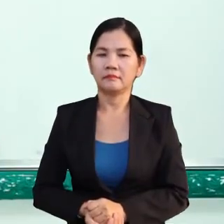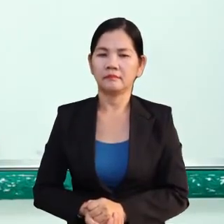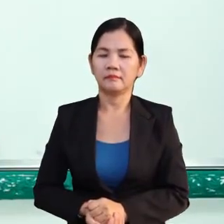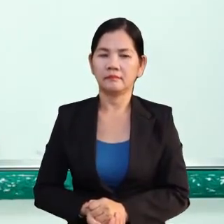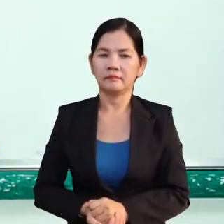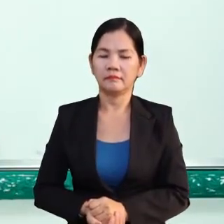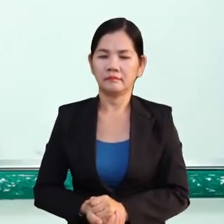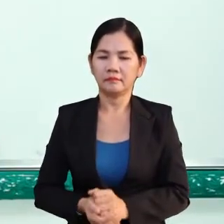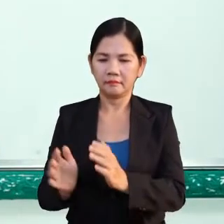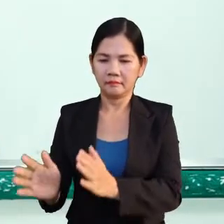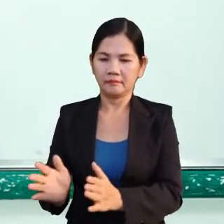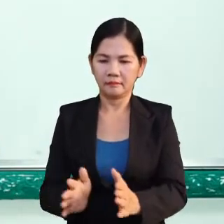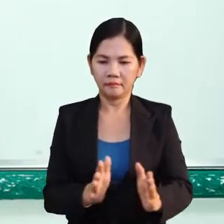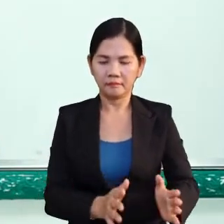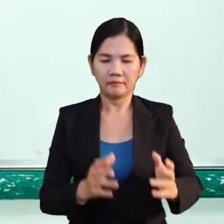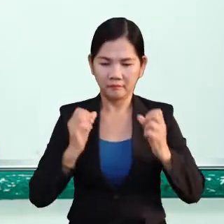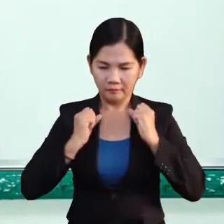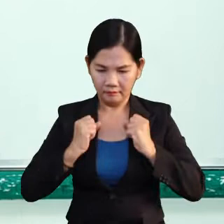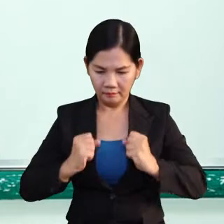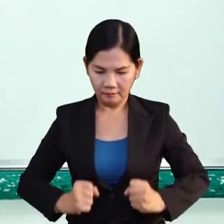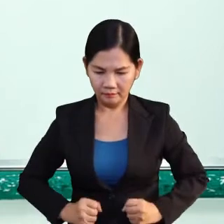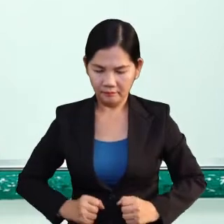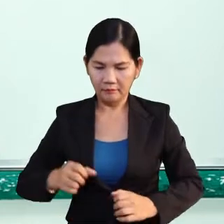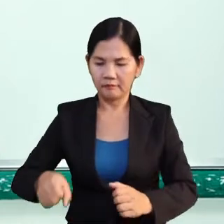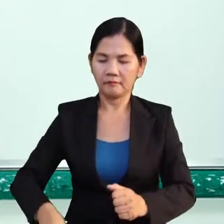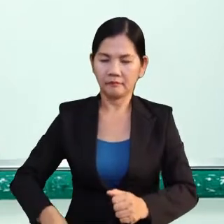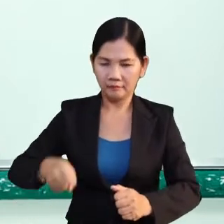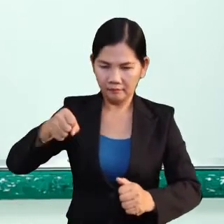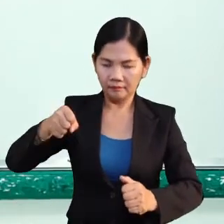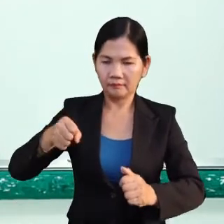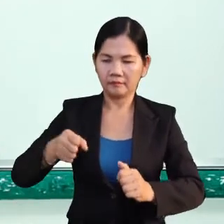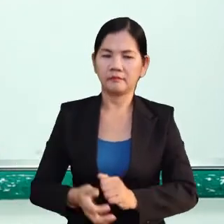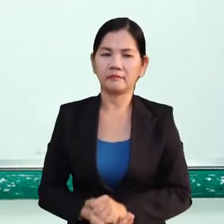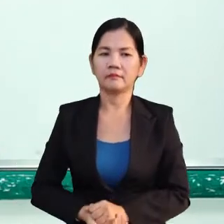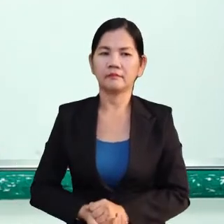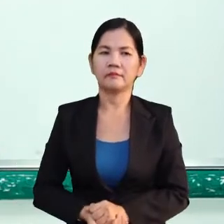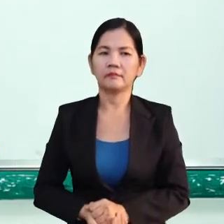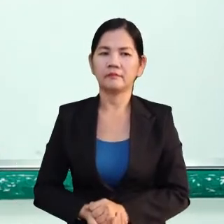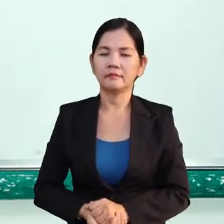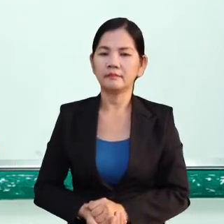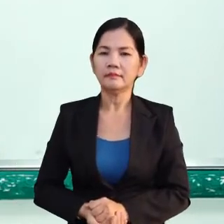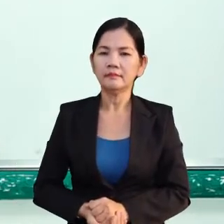នទាំងអស់គ្នារៀបចំកាតាប